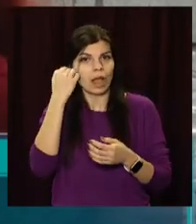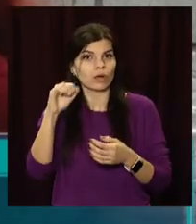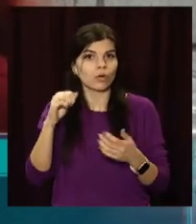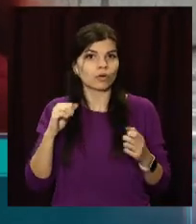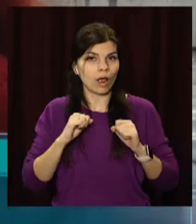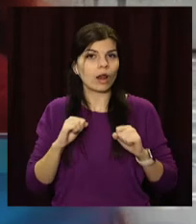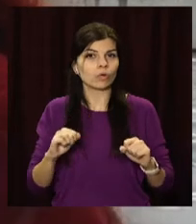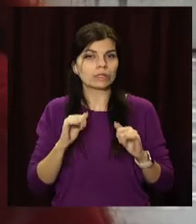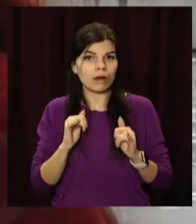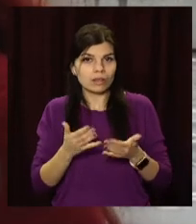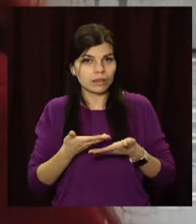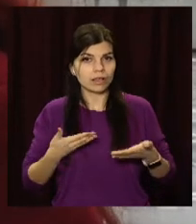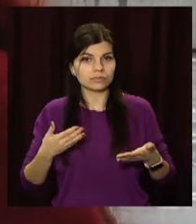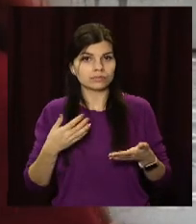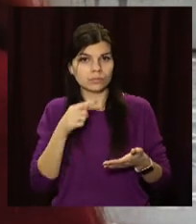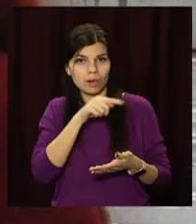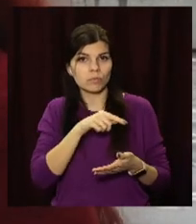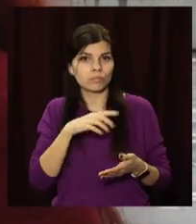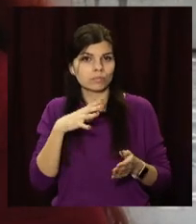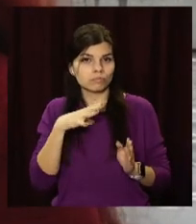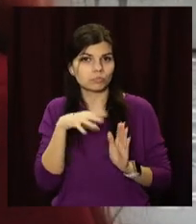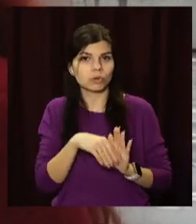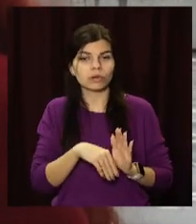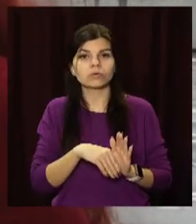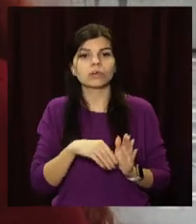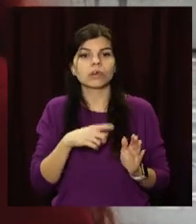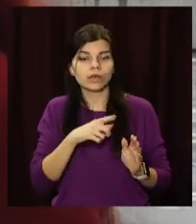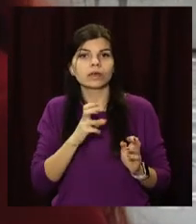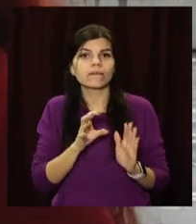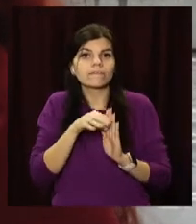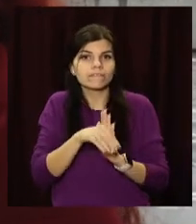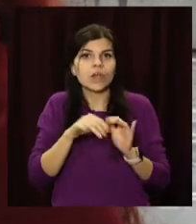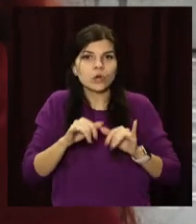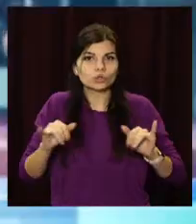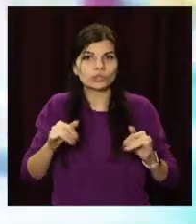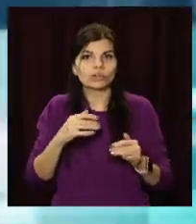загинули заради нас, і які внесли свій внесок у розвиток нашої країни.